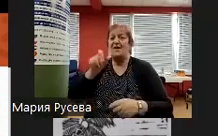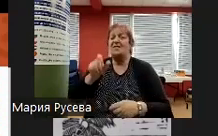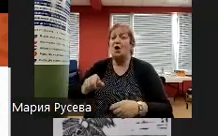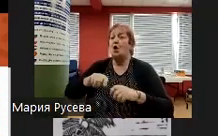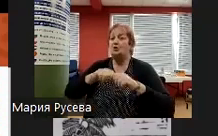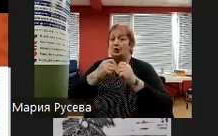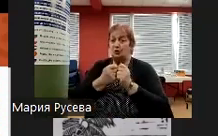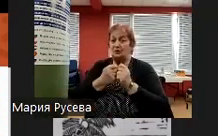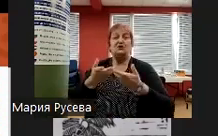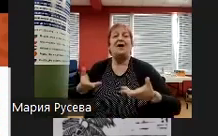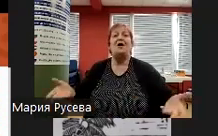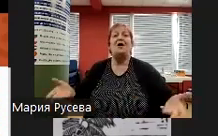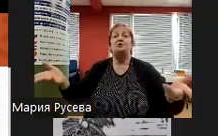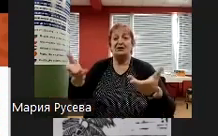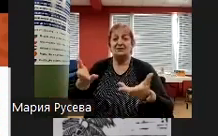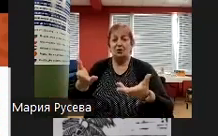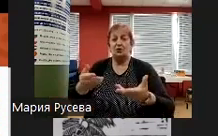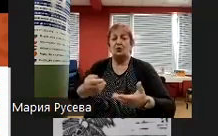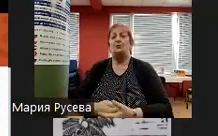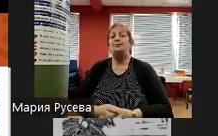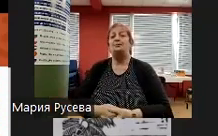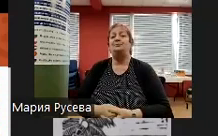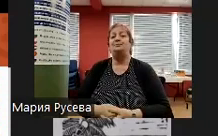увреждания в обществото. Значи се бори за правата.